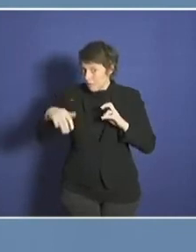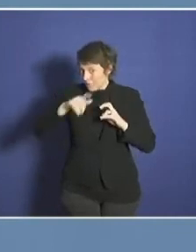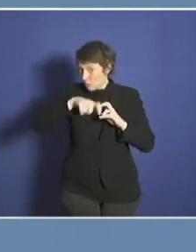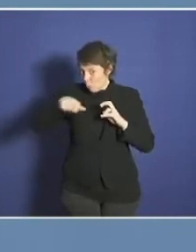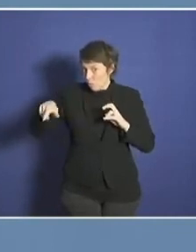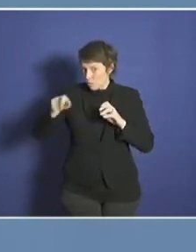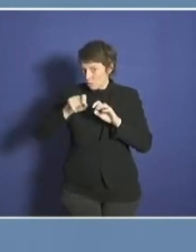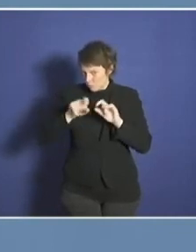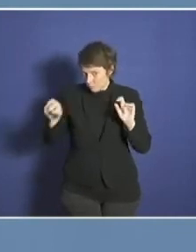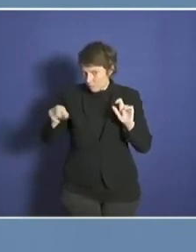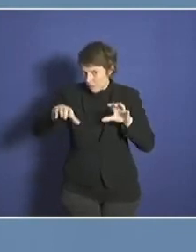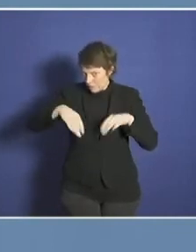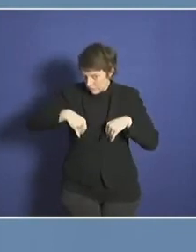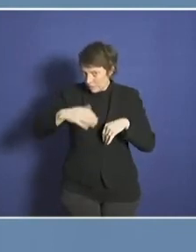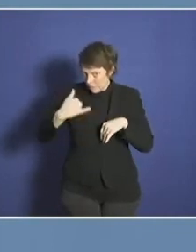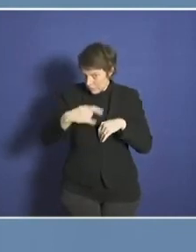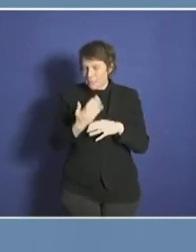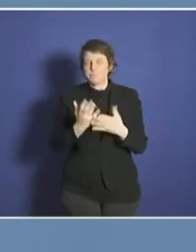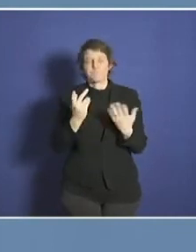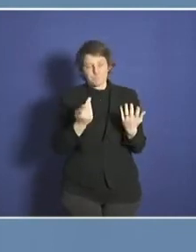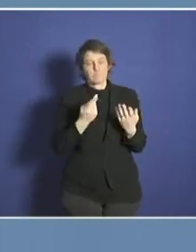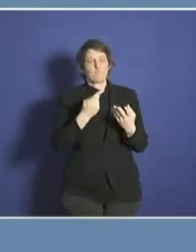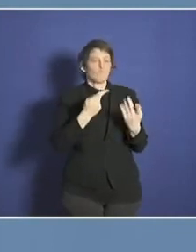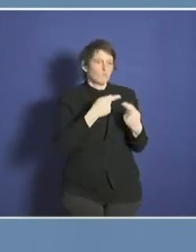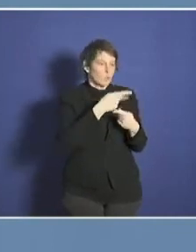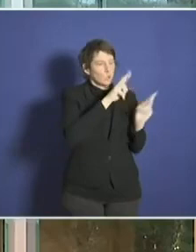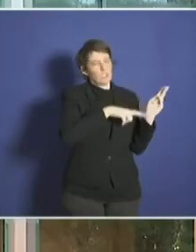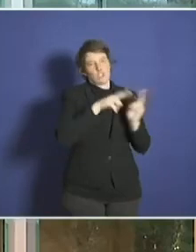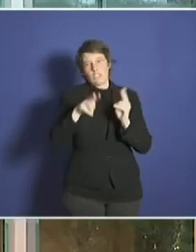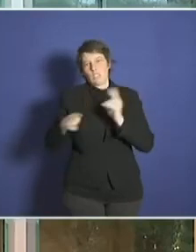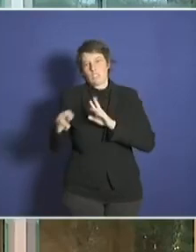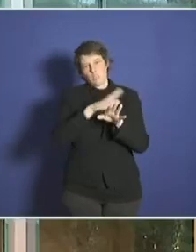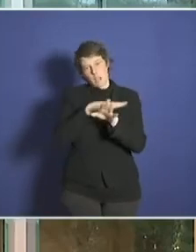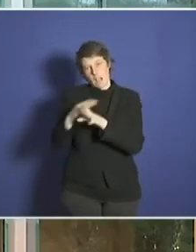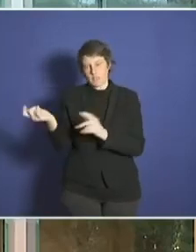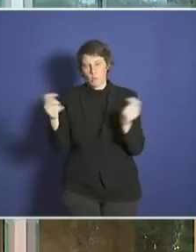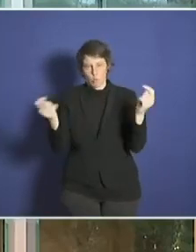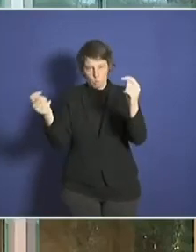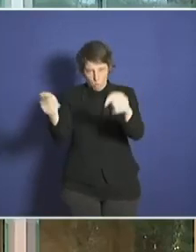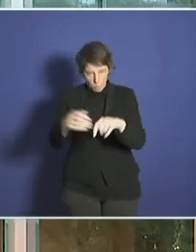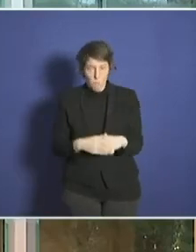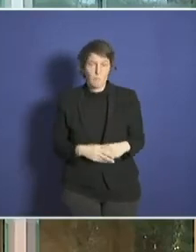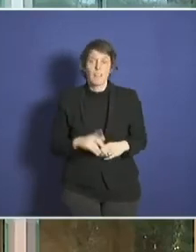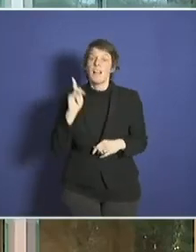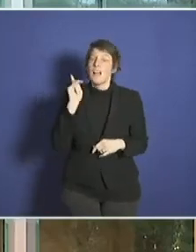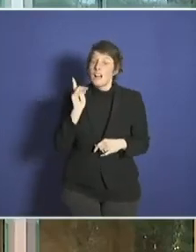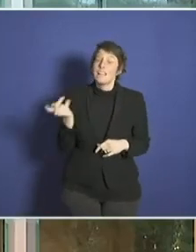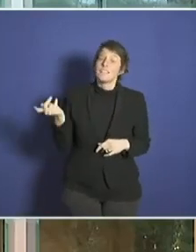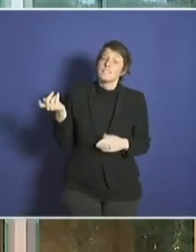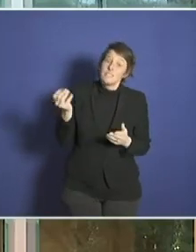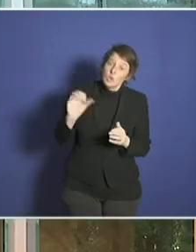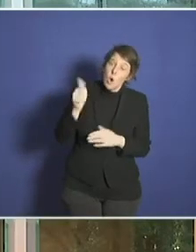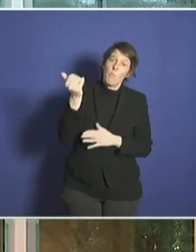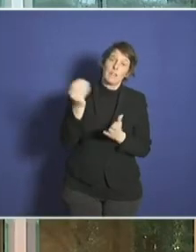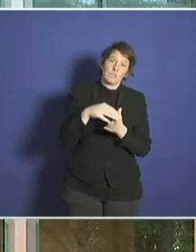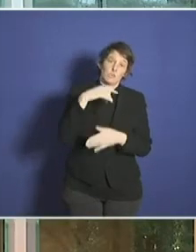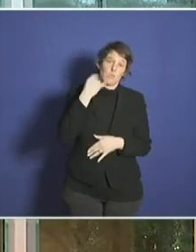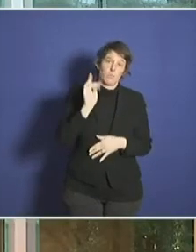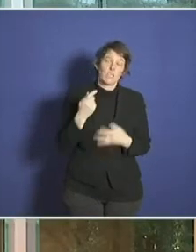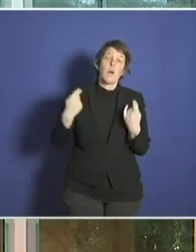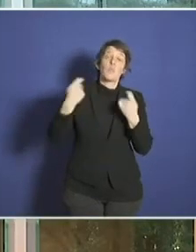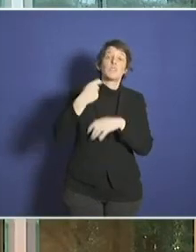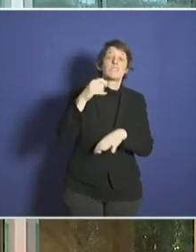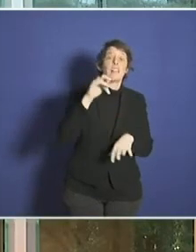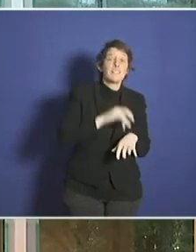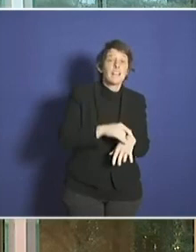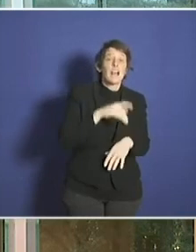Situation befassten Wissenschaftlern. Und ich sage trotzdem noch mal, die Bundeskanzlerin und auch die Bundesregierung nimmt nicht nur wahr und